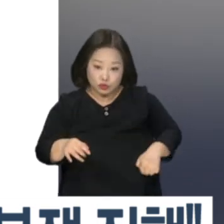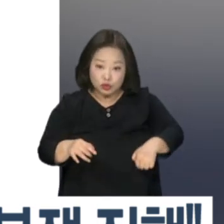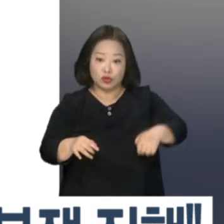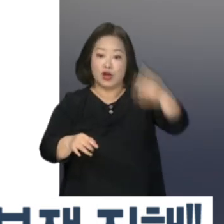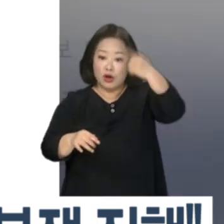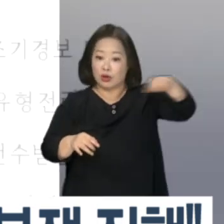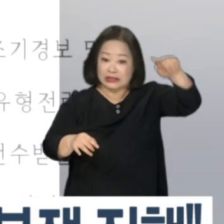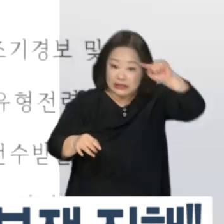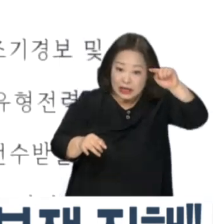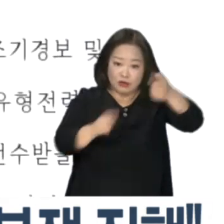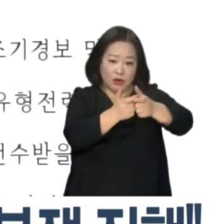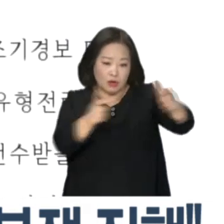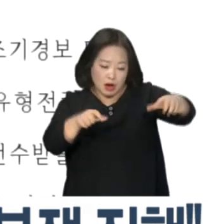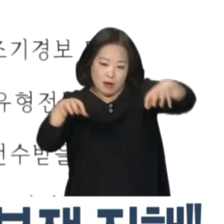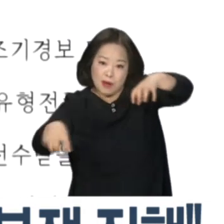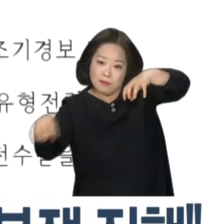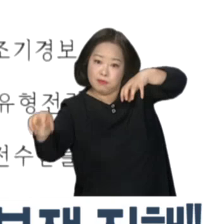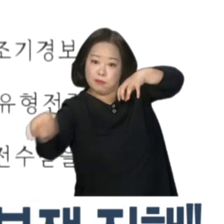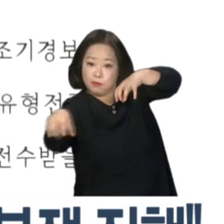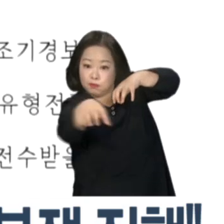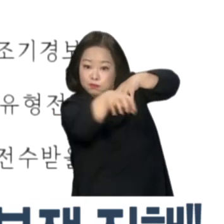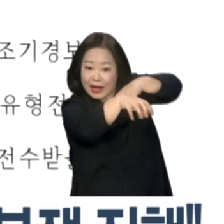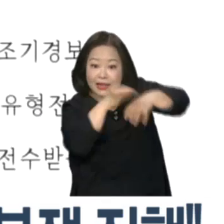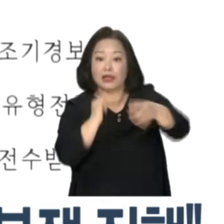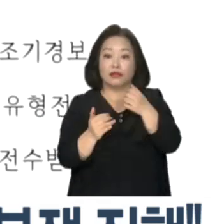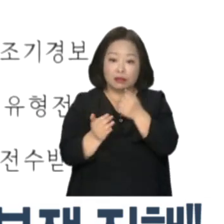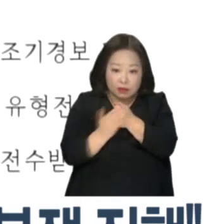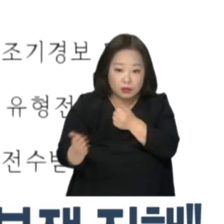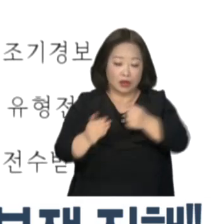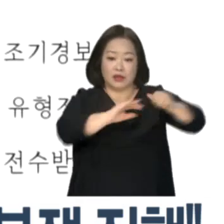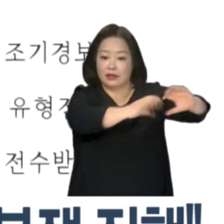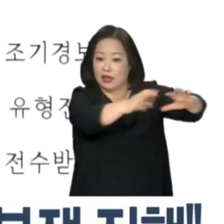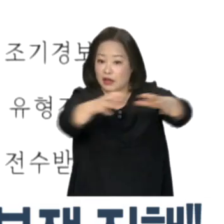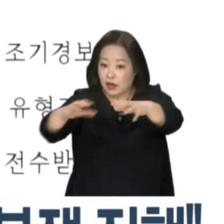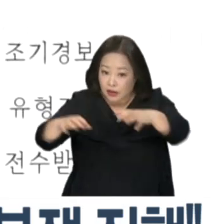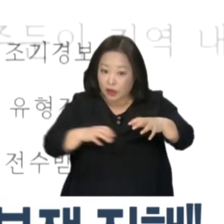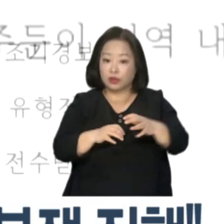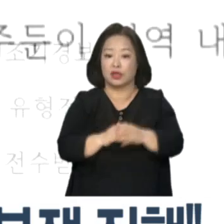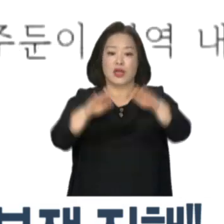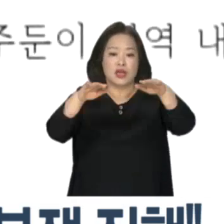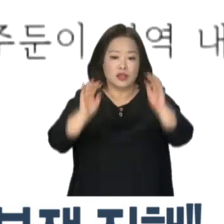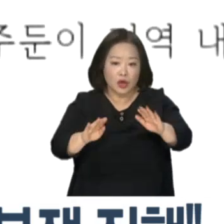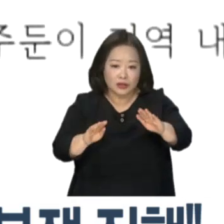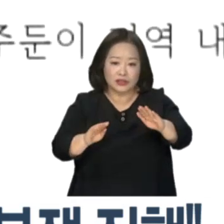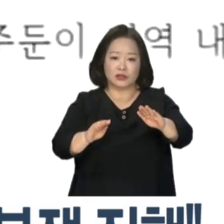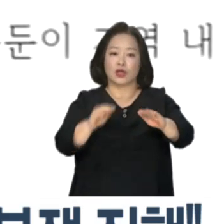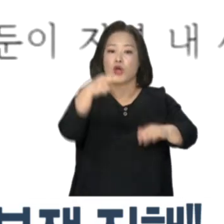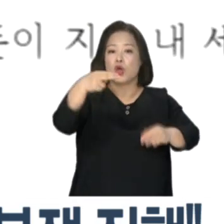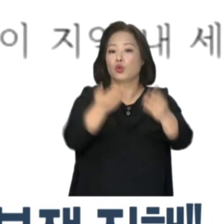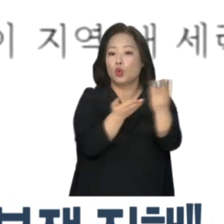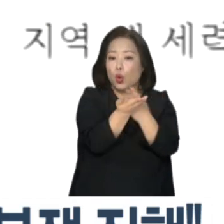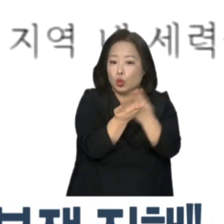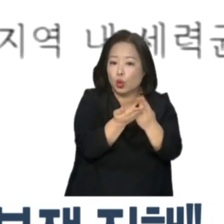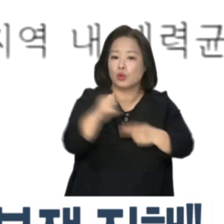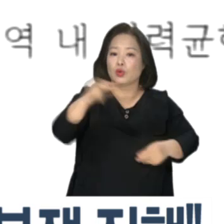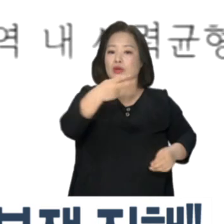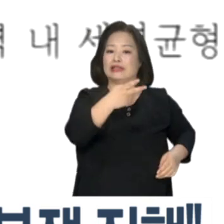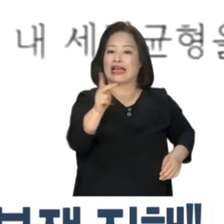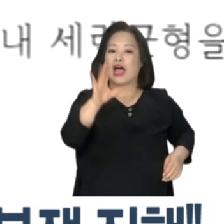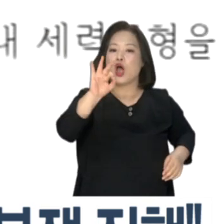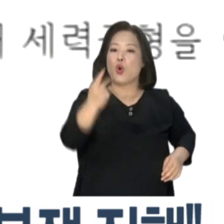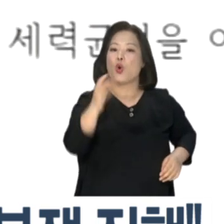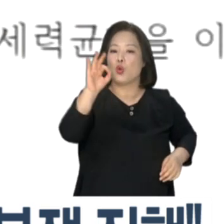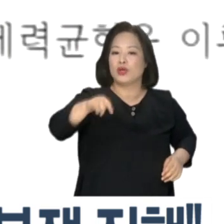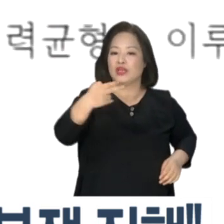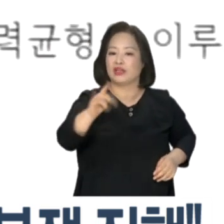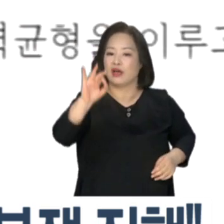등 여러 강국이 처하게 대립하고 있다며 이들 국가는 대하 이다오 쿠릴열도 독도 문제 등 영토 분쟁도 진행